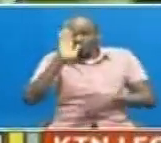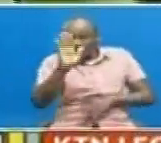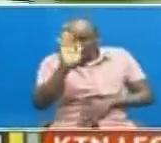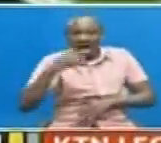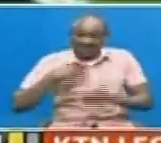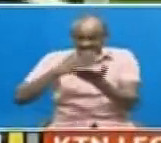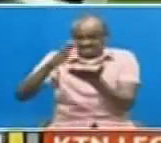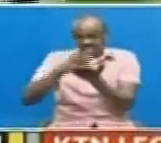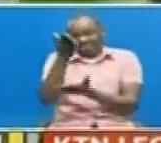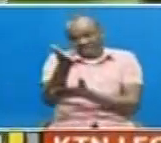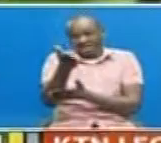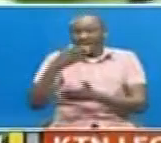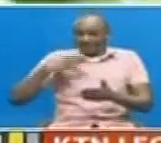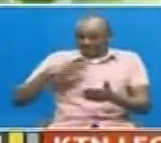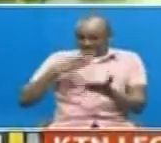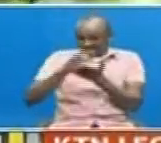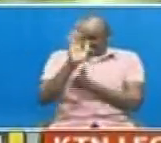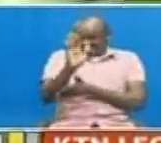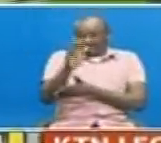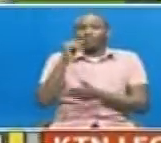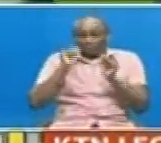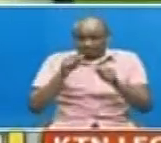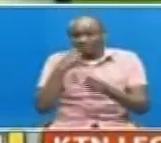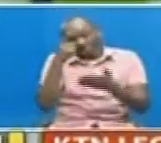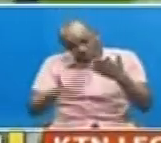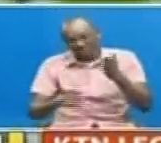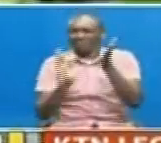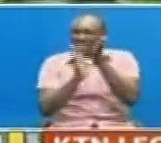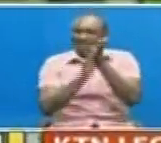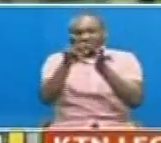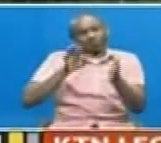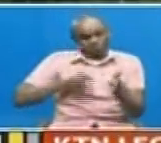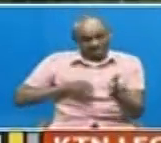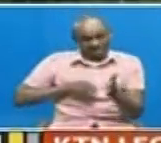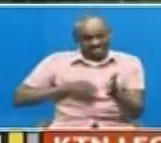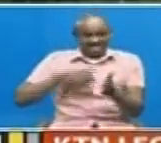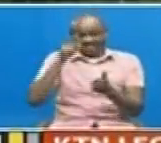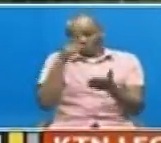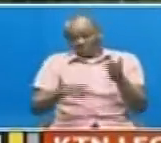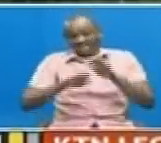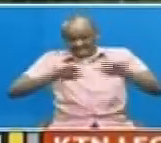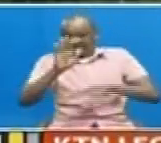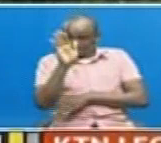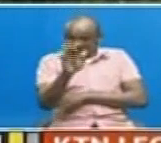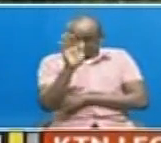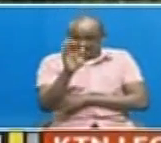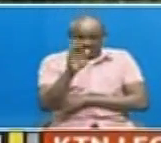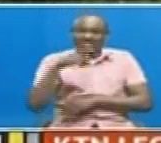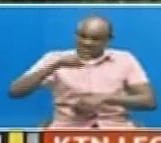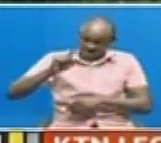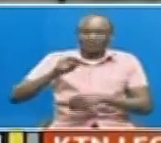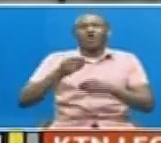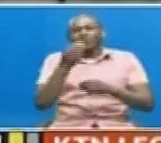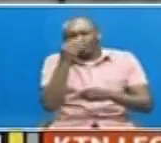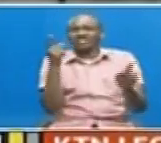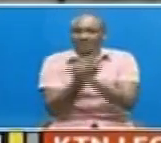kupanga. Wapangaji wake nao hawakosi kumshahidia sifa, huku kipande hiki cha ardhi kikimpa mazao